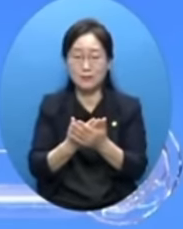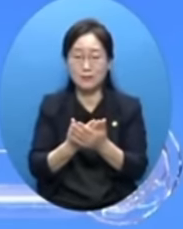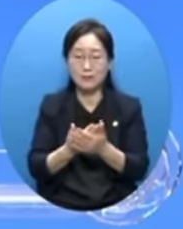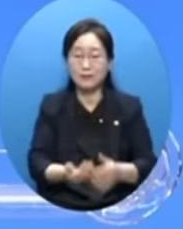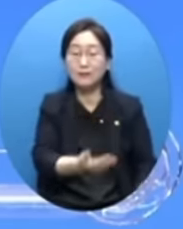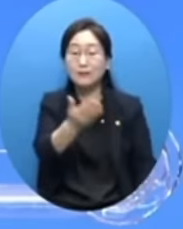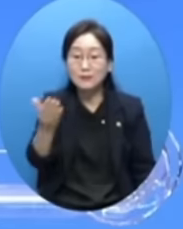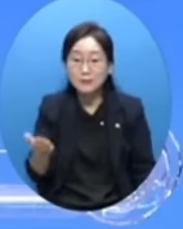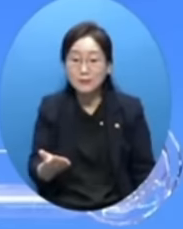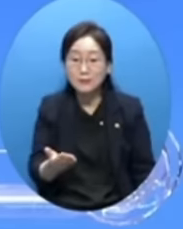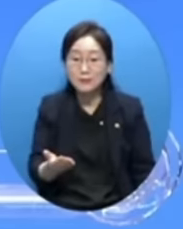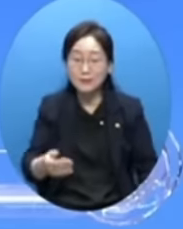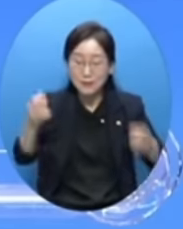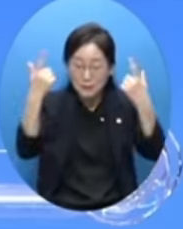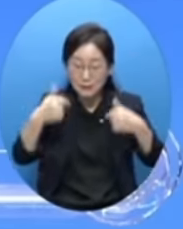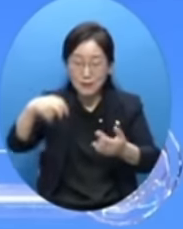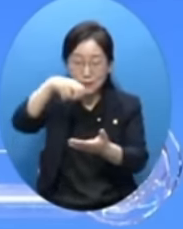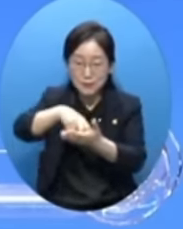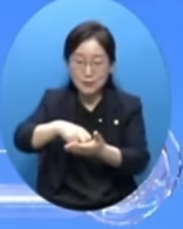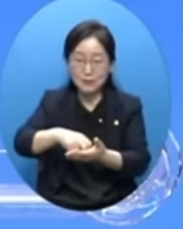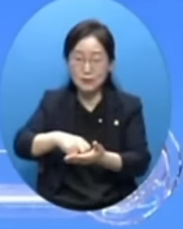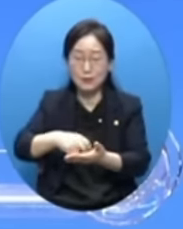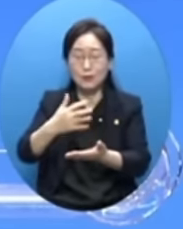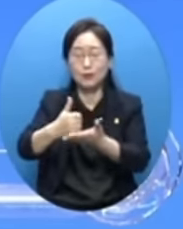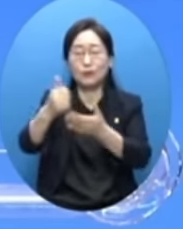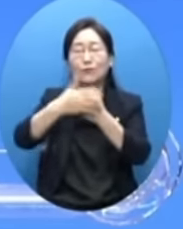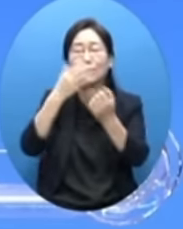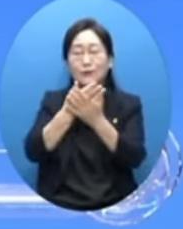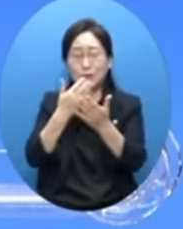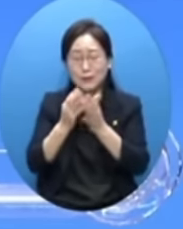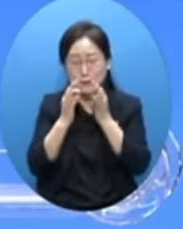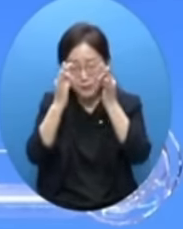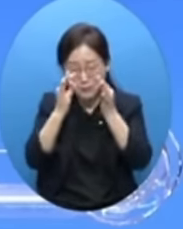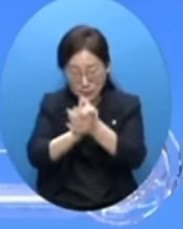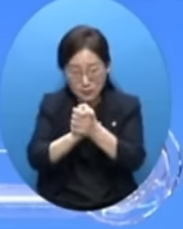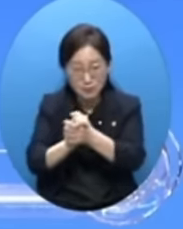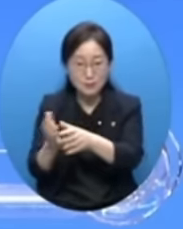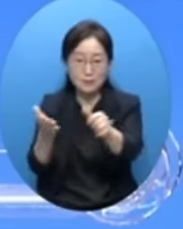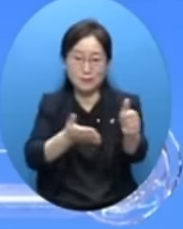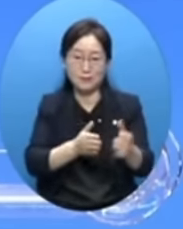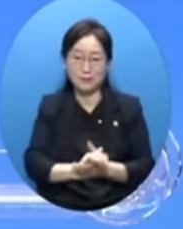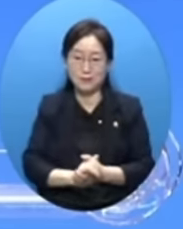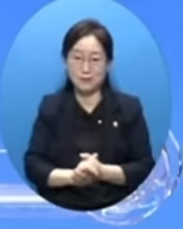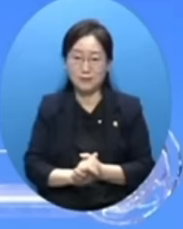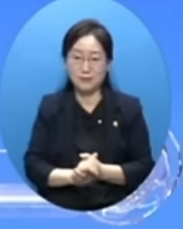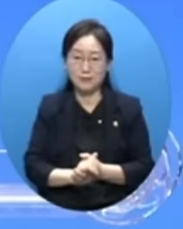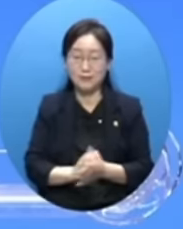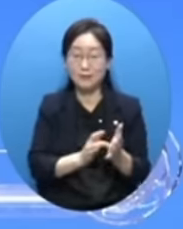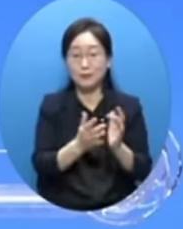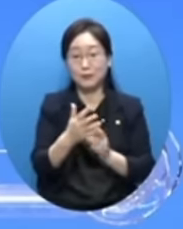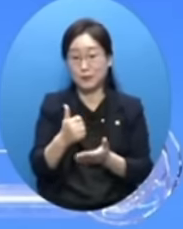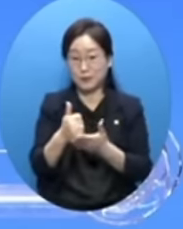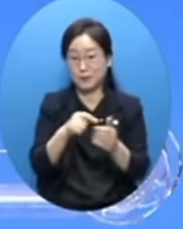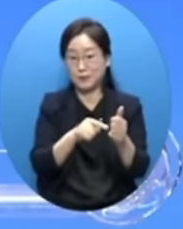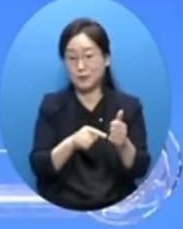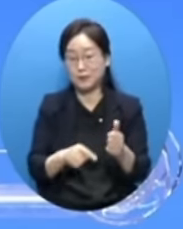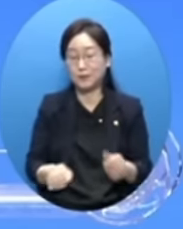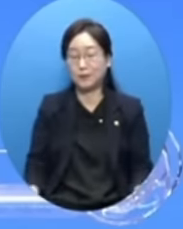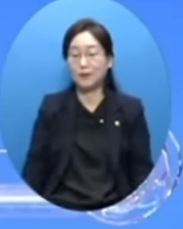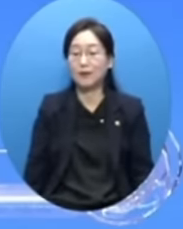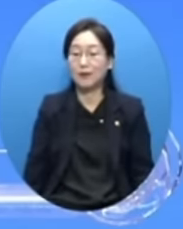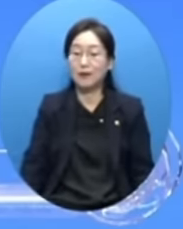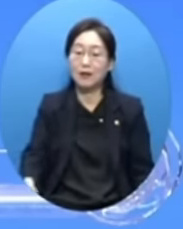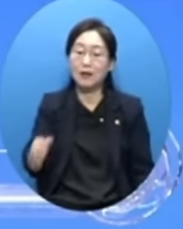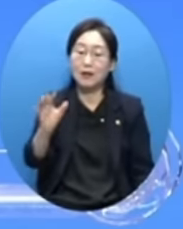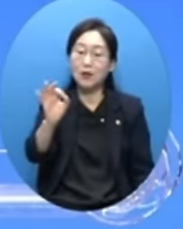여러분 늘 엎드려 주 앞에 주의 도우심을 간구하는 기도를 드리시기 바랍니다. 예수님께서 10명의